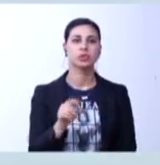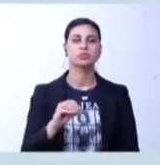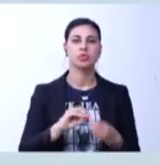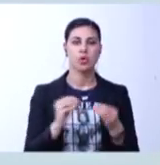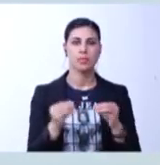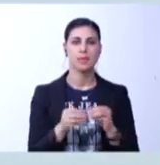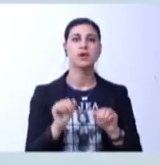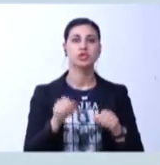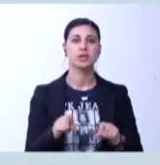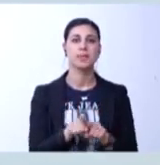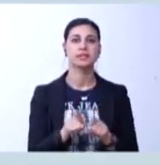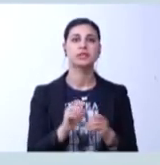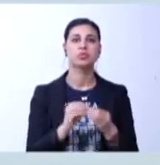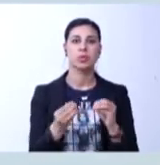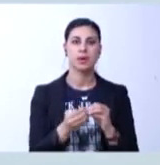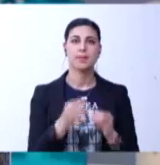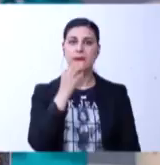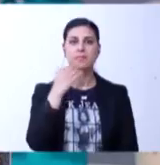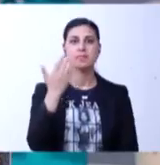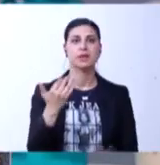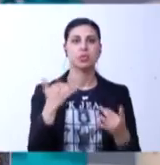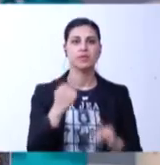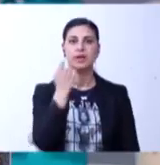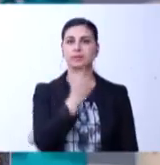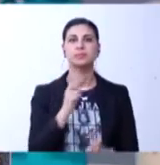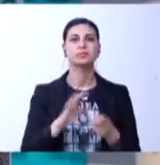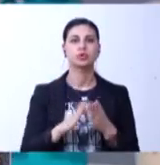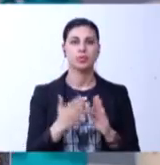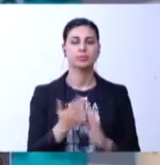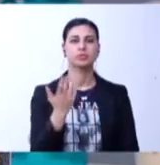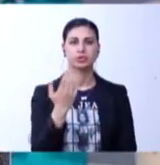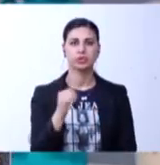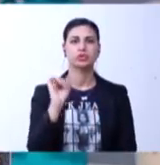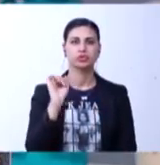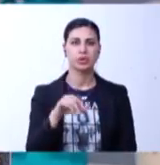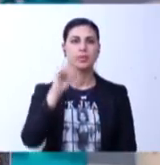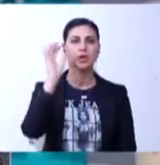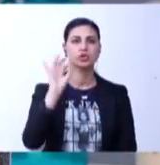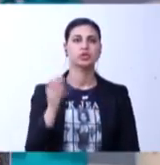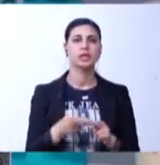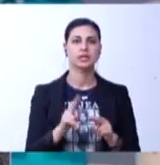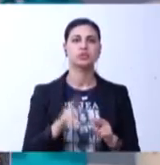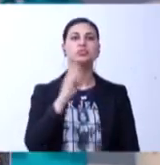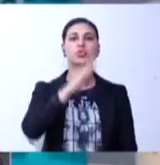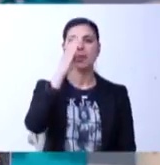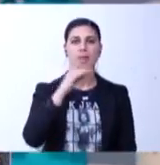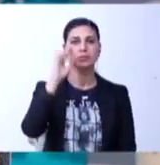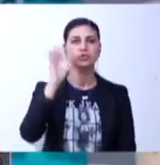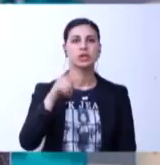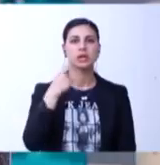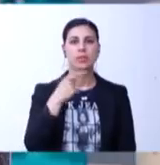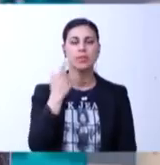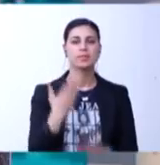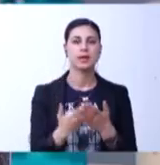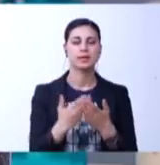პრობლემა. შეიძლება ასეთი პრობლემა გაჩნდეს უკვე ძირითადი კბილების პირობებში? ეს საკურველია, ხშირ შემთხვევაში ეს ხდება, მშობლები ხშირად ჩივიან ხოლმე,